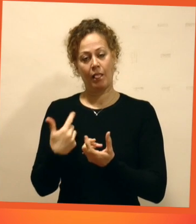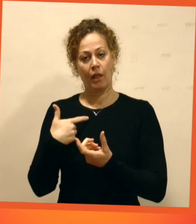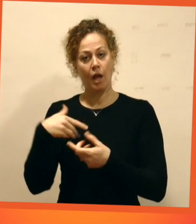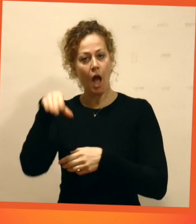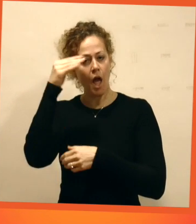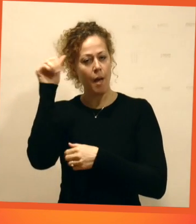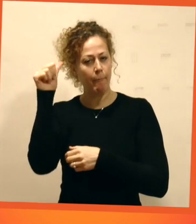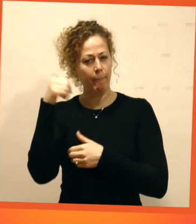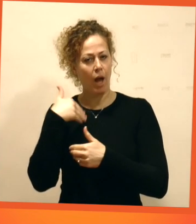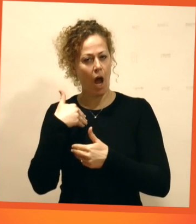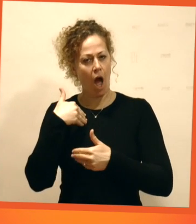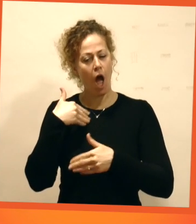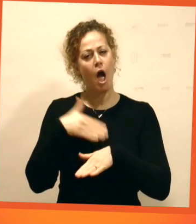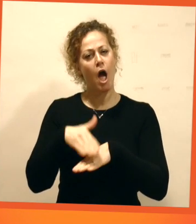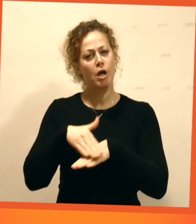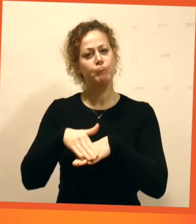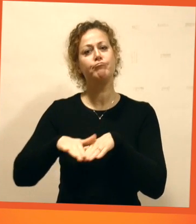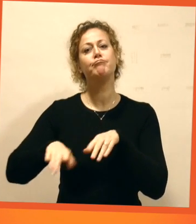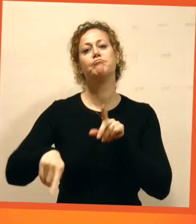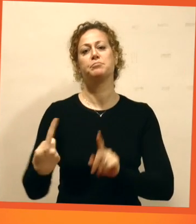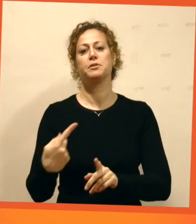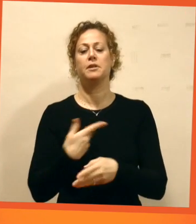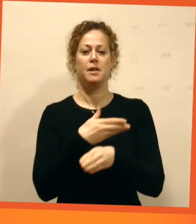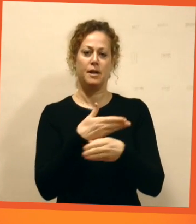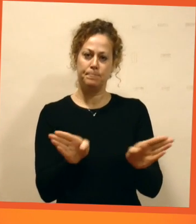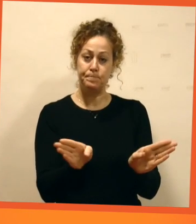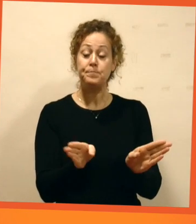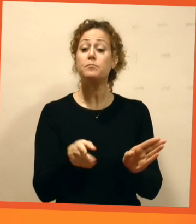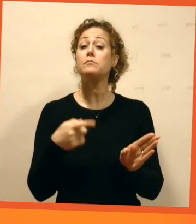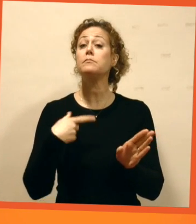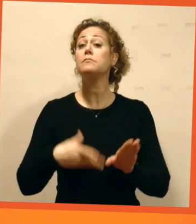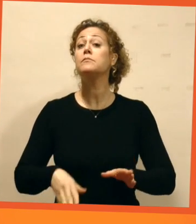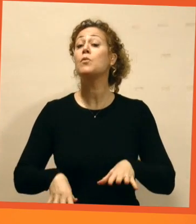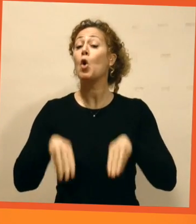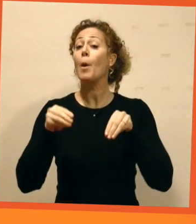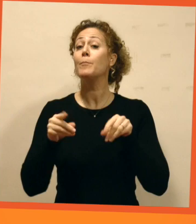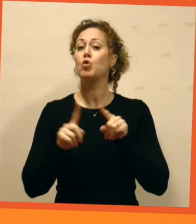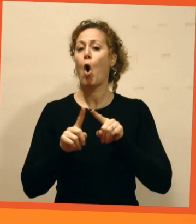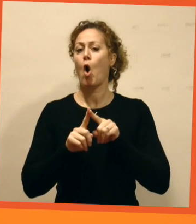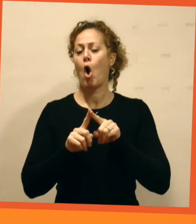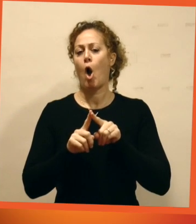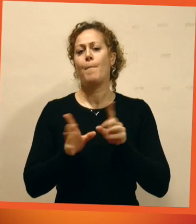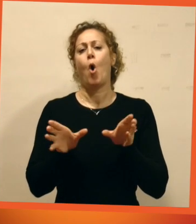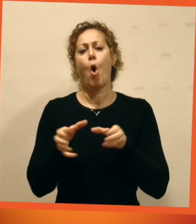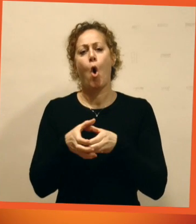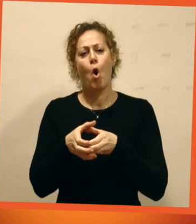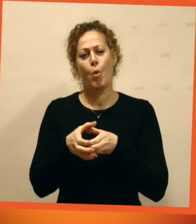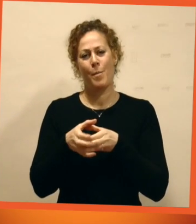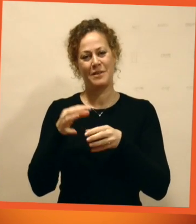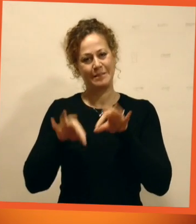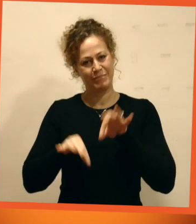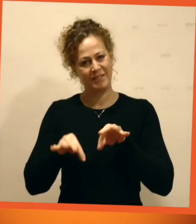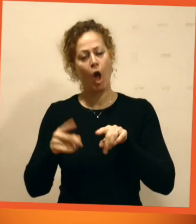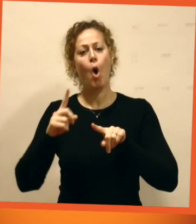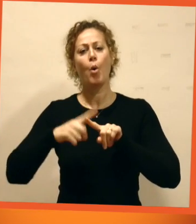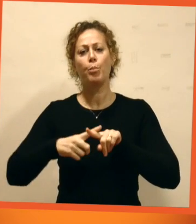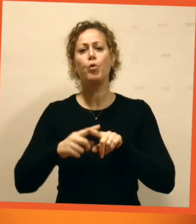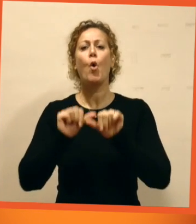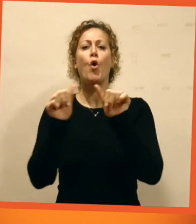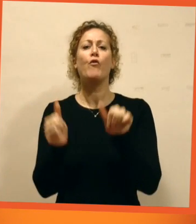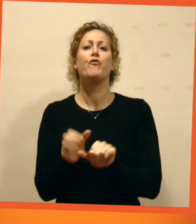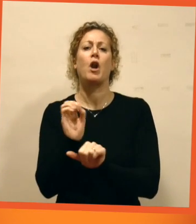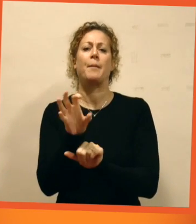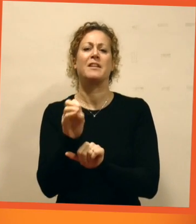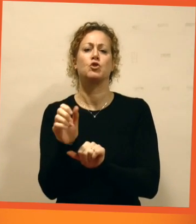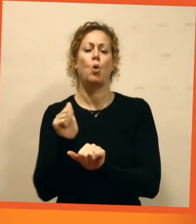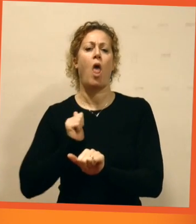quindi è nata sia come compagnia di spettacolo, sia come agenzia di formazione, con la